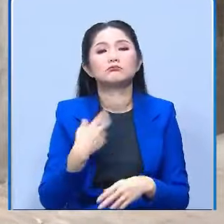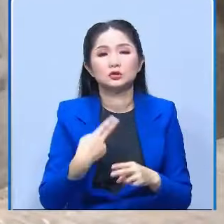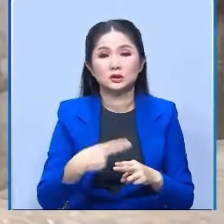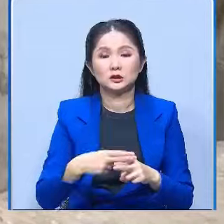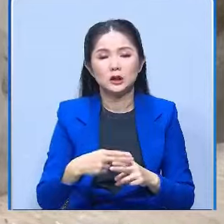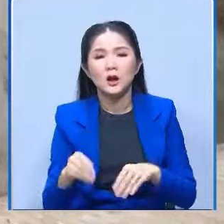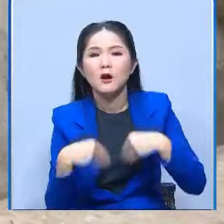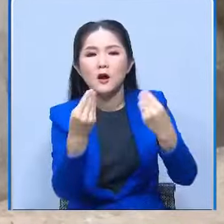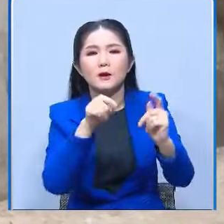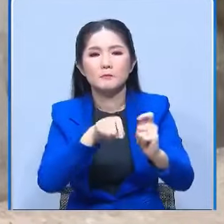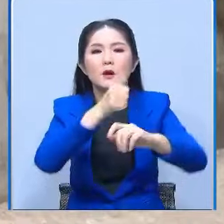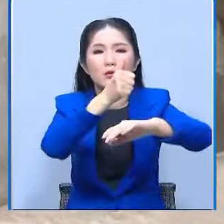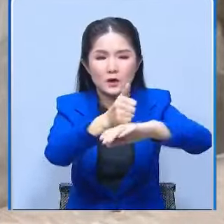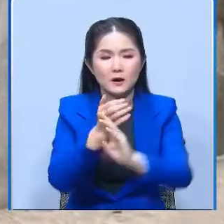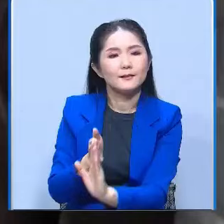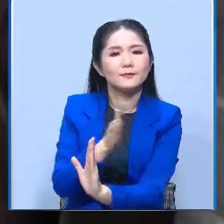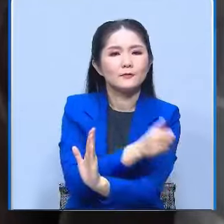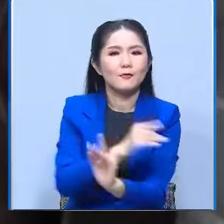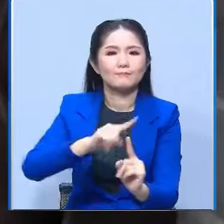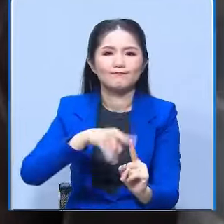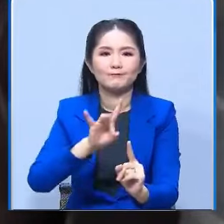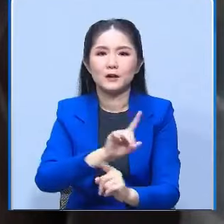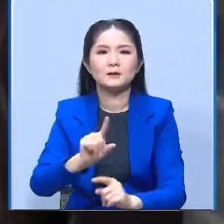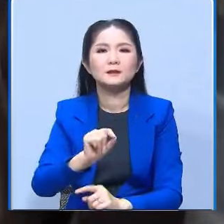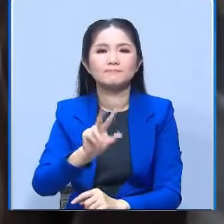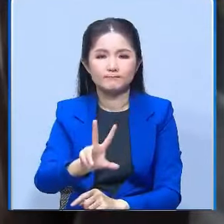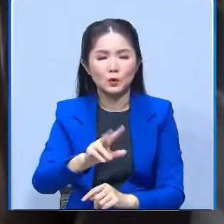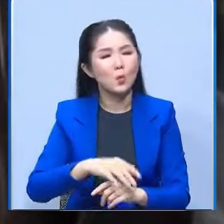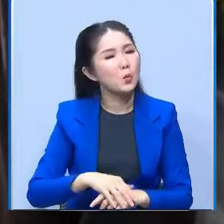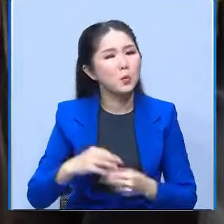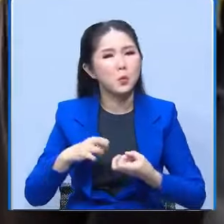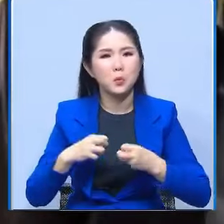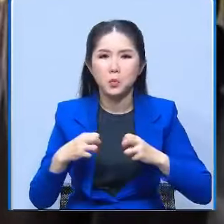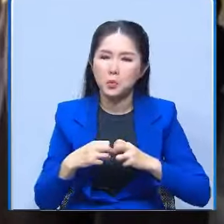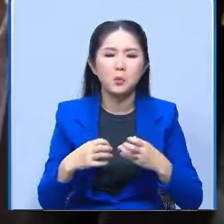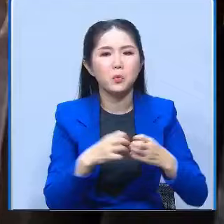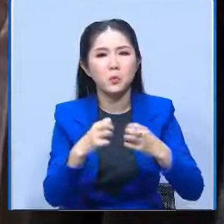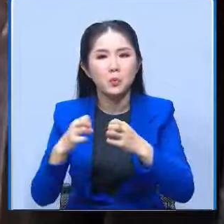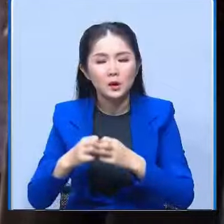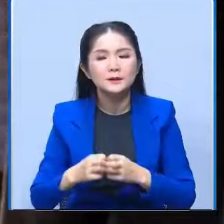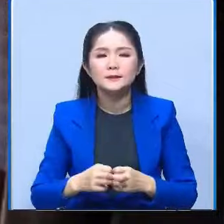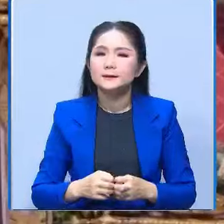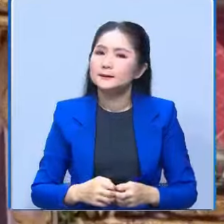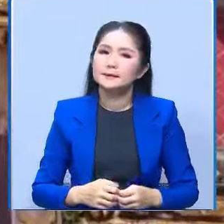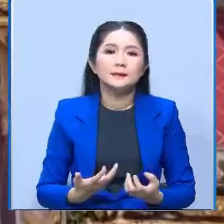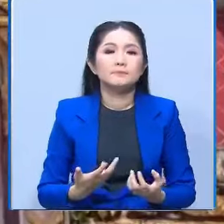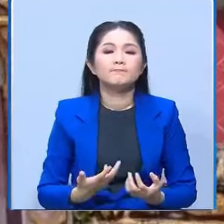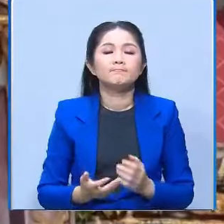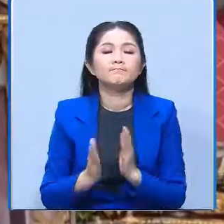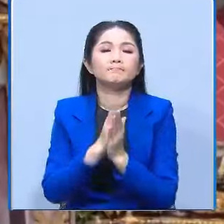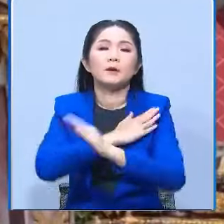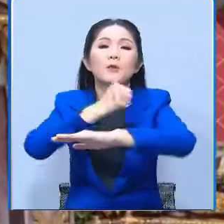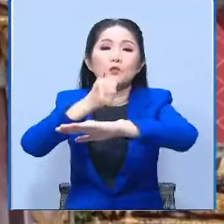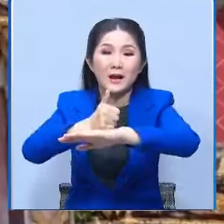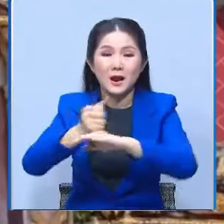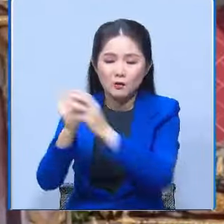ภายในวันที่23สิงหาคมที่จะถึงนี้แล้วค่ะ เดี๋ยววุ่นๆยังไม่ยุติ ค่ะคือเรื่องของเรื่องเจ้าอาวาสทุบกำแพงวัดไปสร้างร้าน